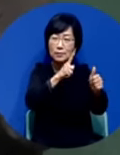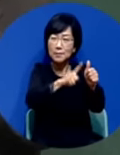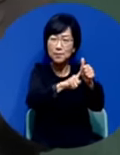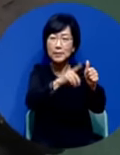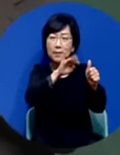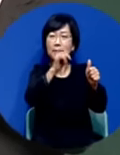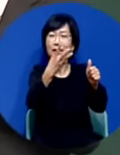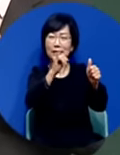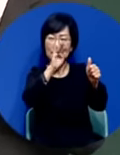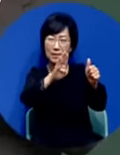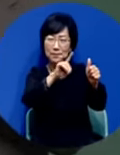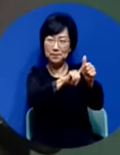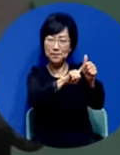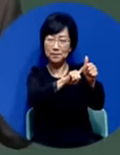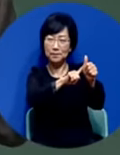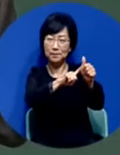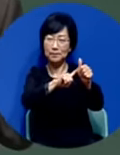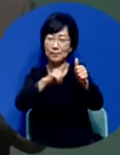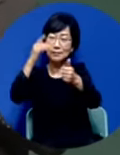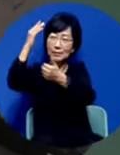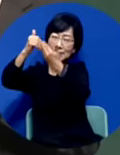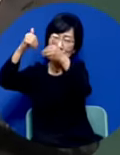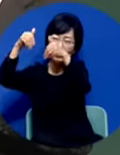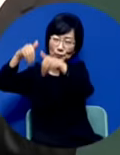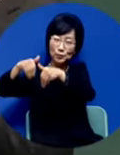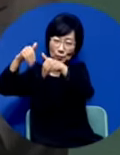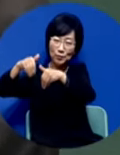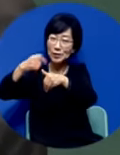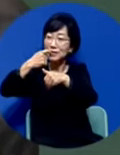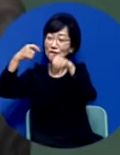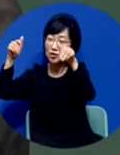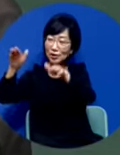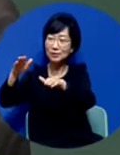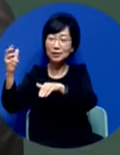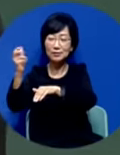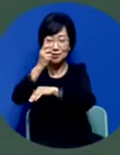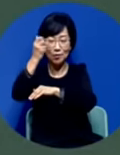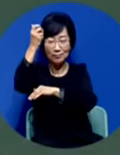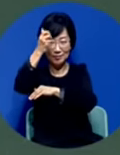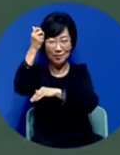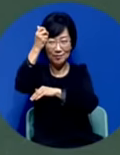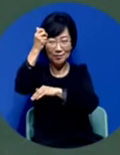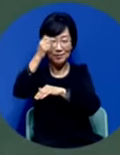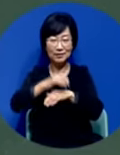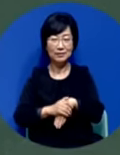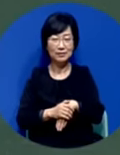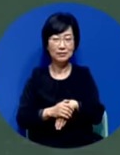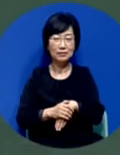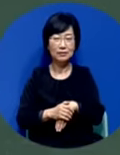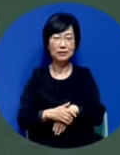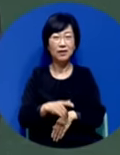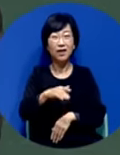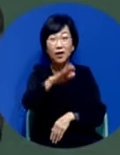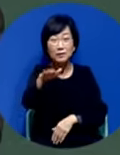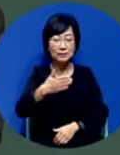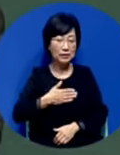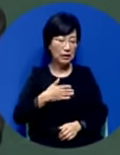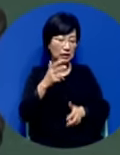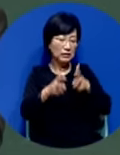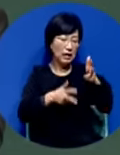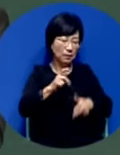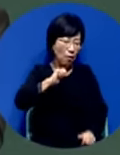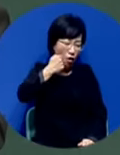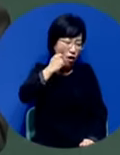那如果在这祝福里面的话，就不能不享受这样的应允了。 아이고, 왜 저 사업이 잘 안 되지? 그런 질문도 하지 마세요. 有人说我的事业不通达。 그런 거거든요. 있으면 저절로 다.